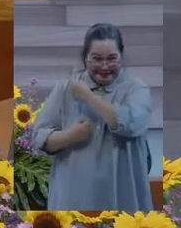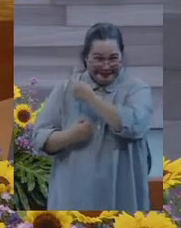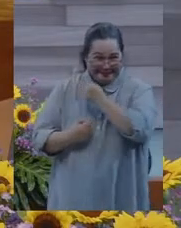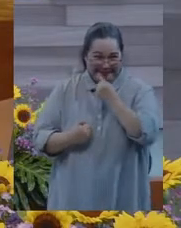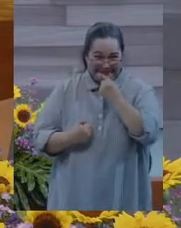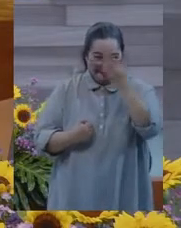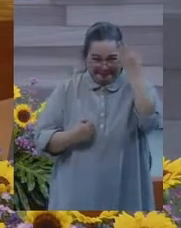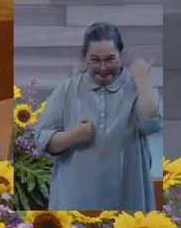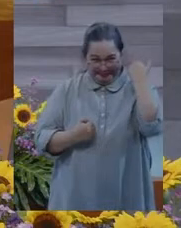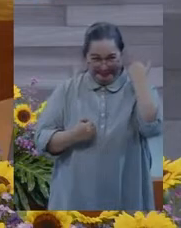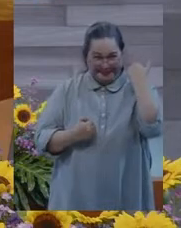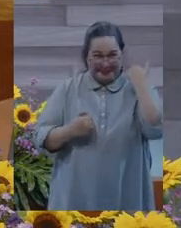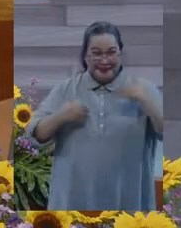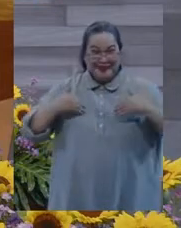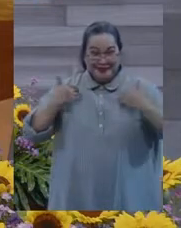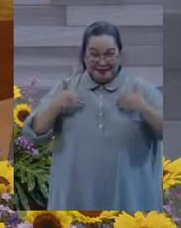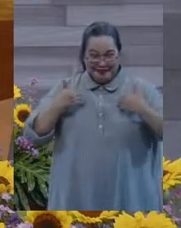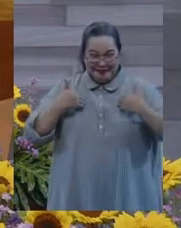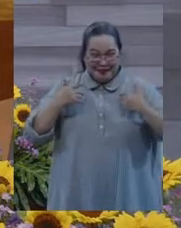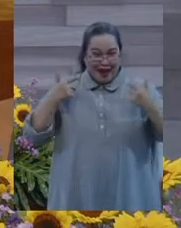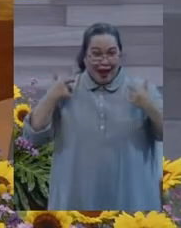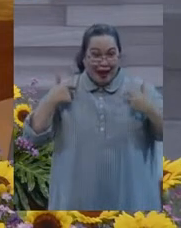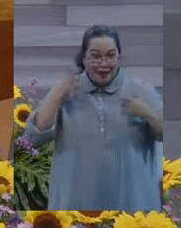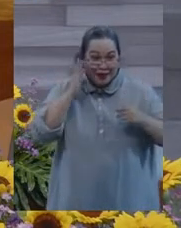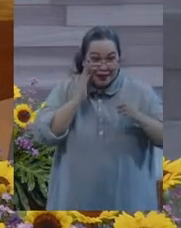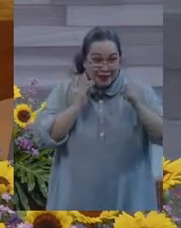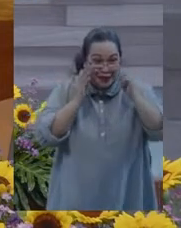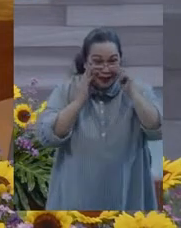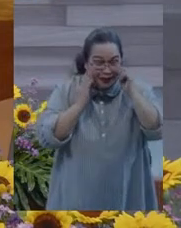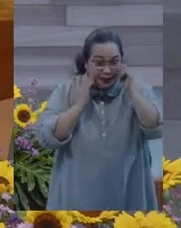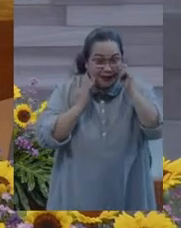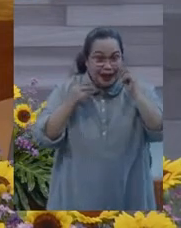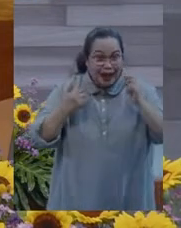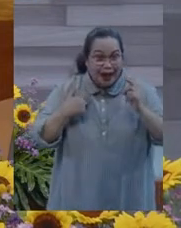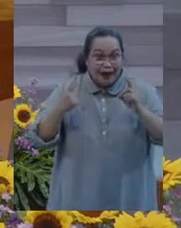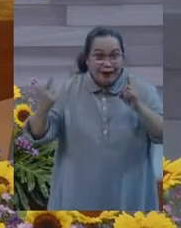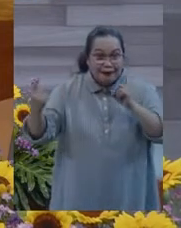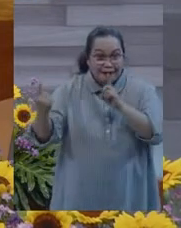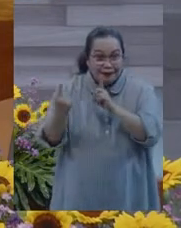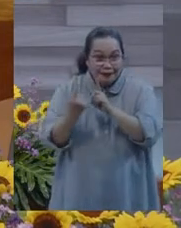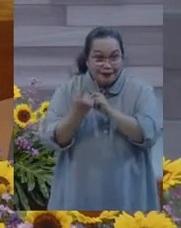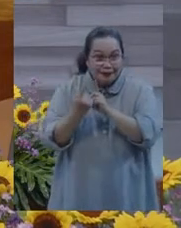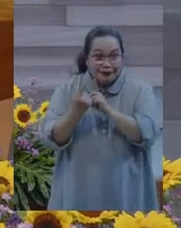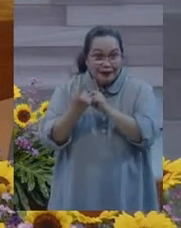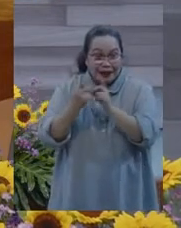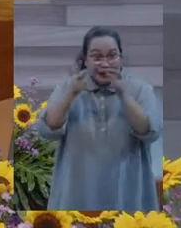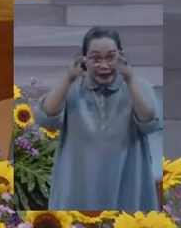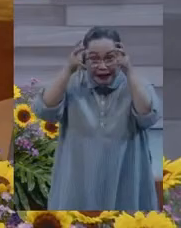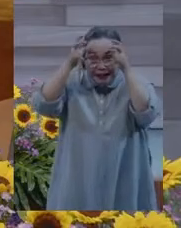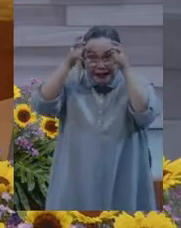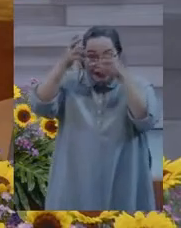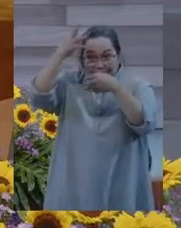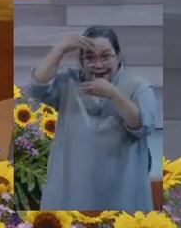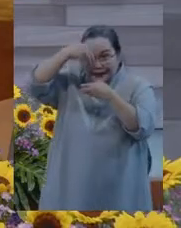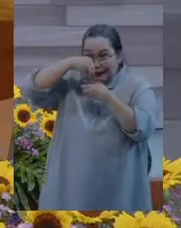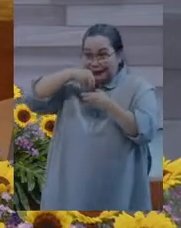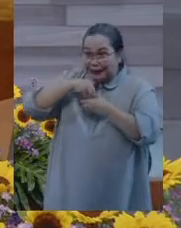No. Meron po akong karanasan na nakasalubong kami ng mga hinahalihan daw ng mga demonyo.